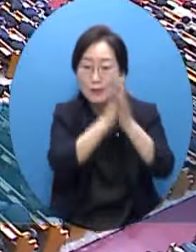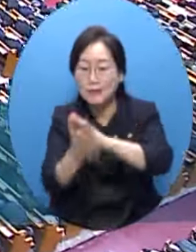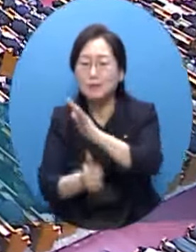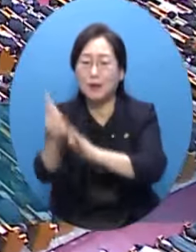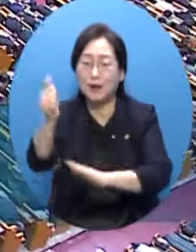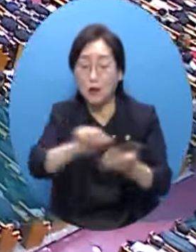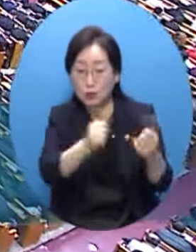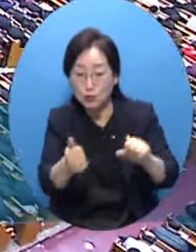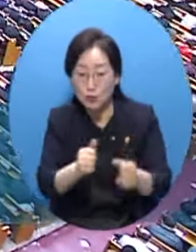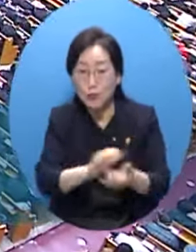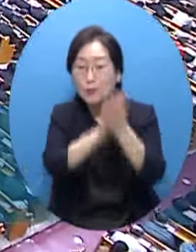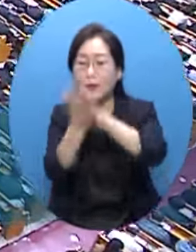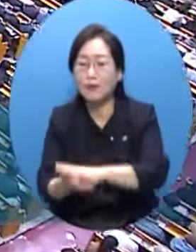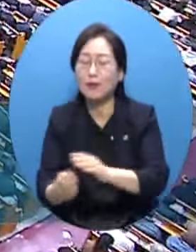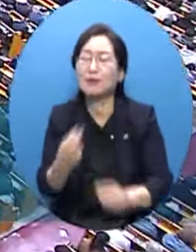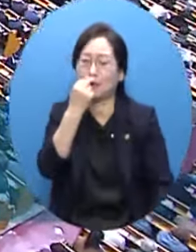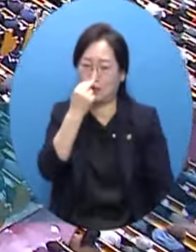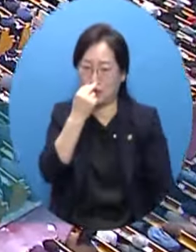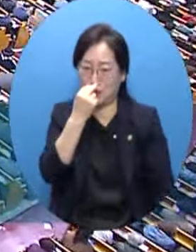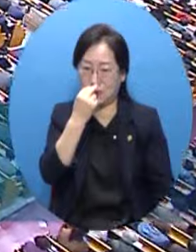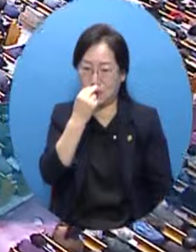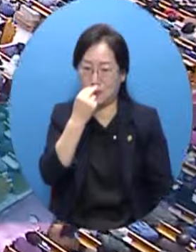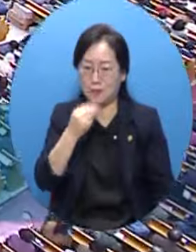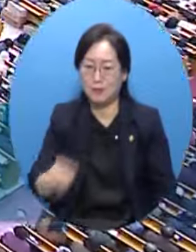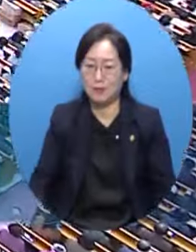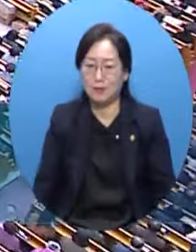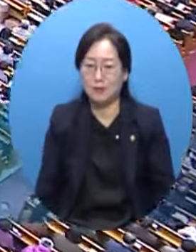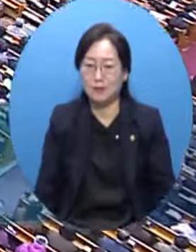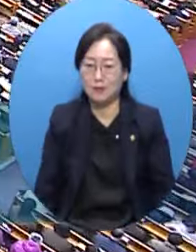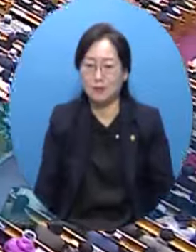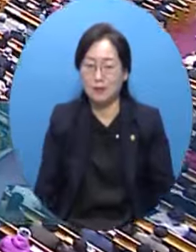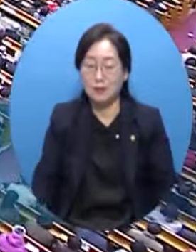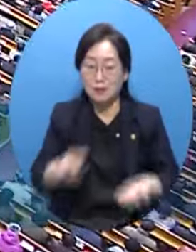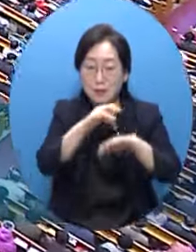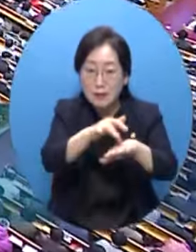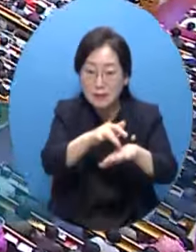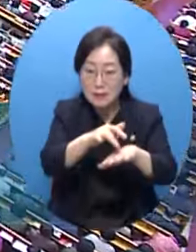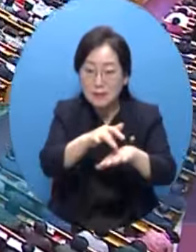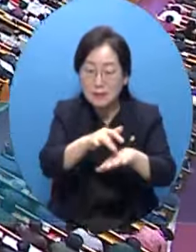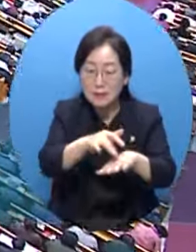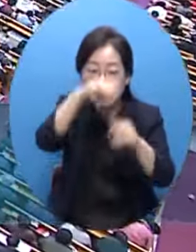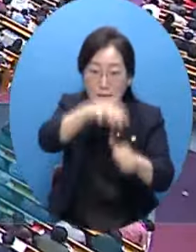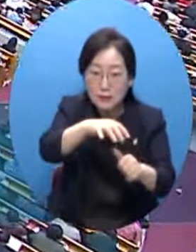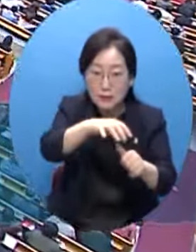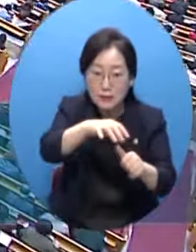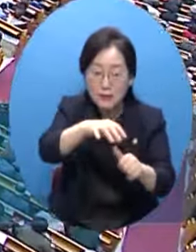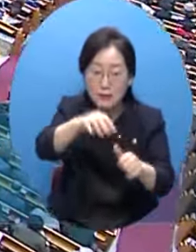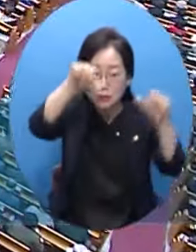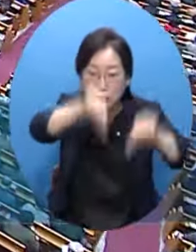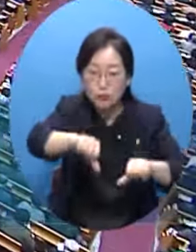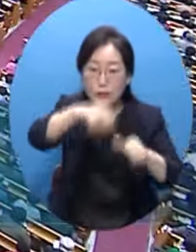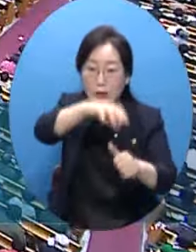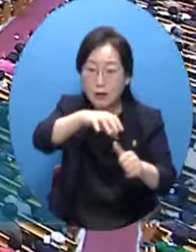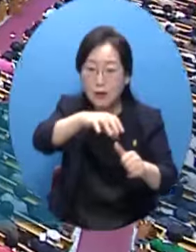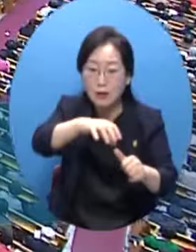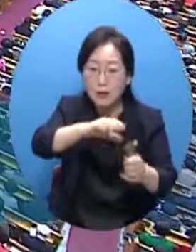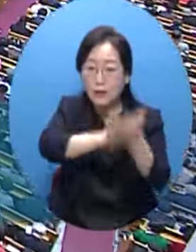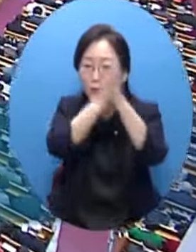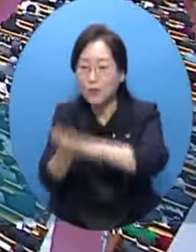운명으로, 죽음의 운명에서 생명의 운명으로 바뀌어지는 것입니다. 마귀의 노예에서, 저주의 노예에서